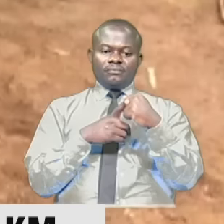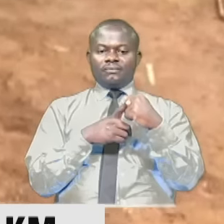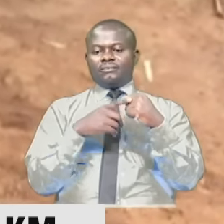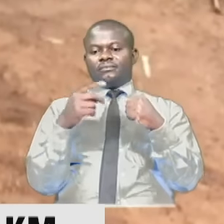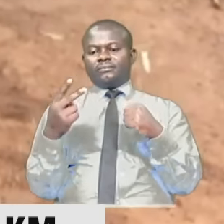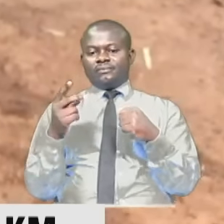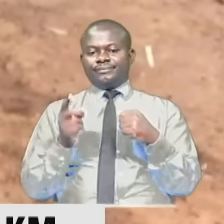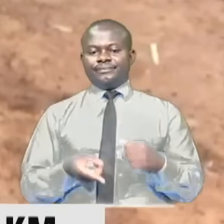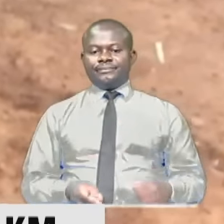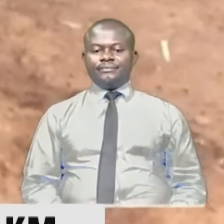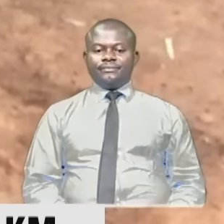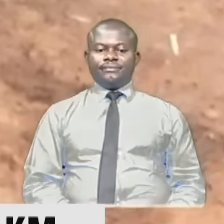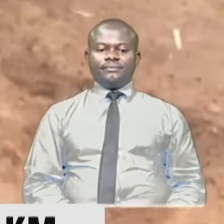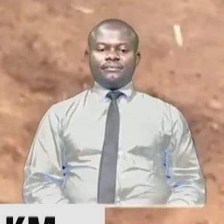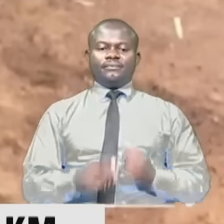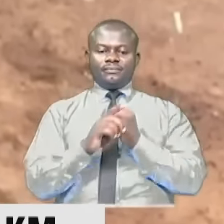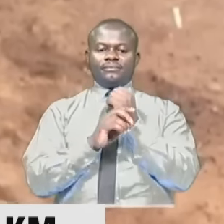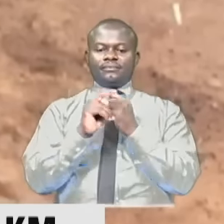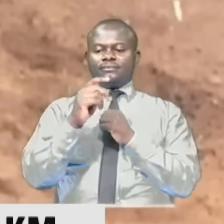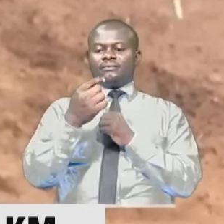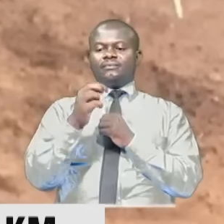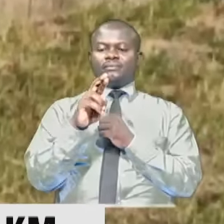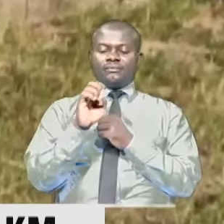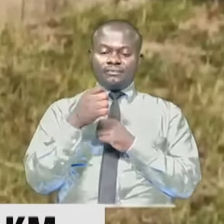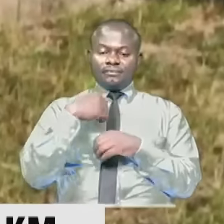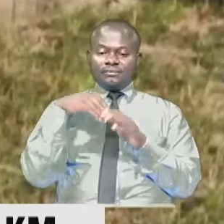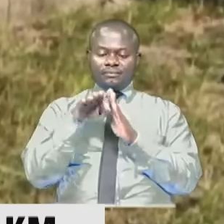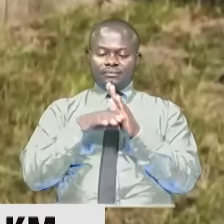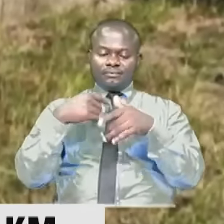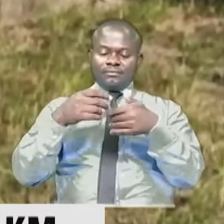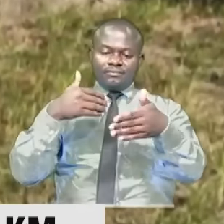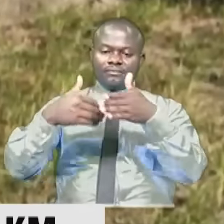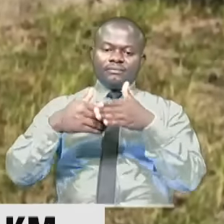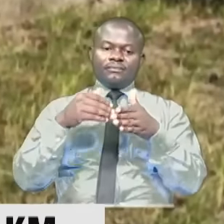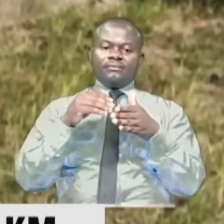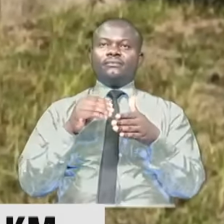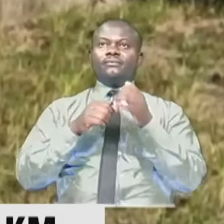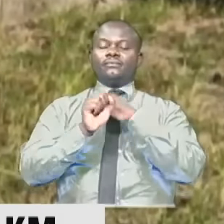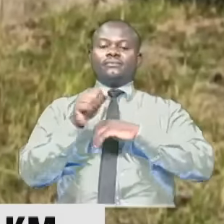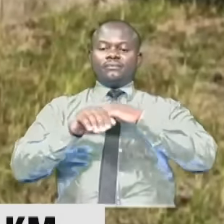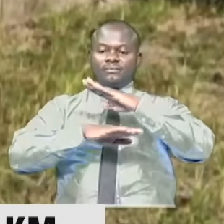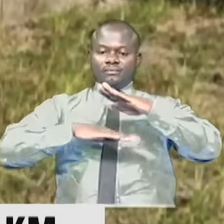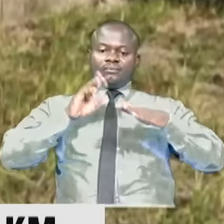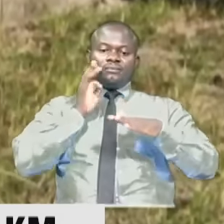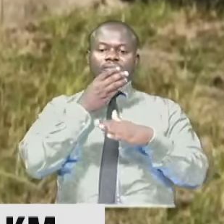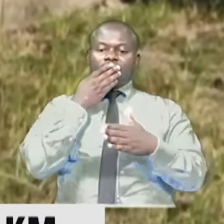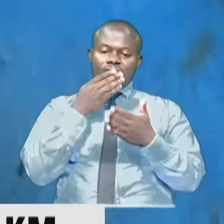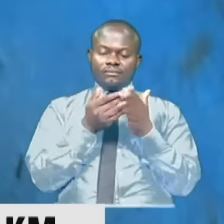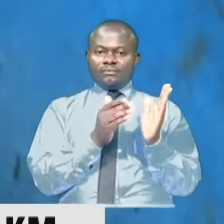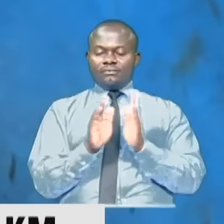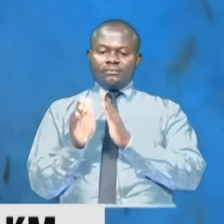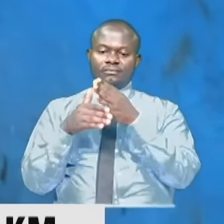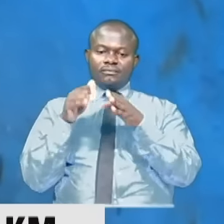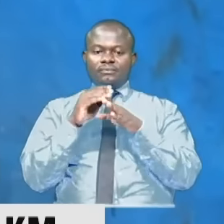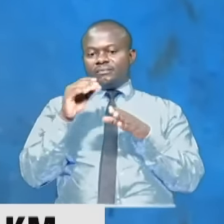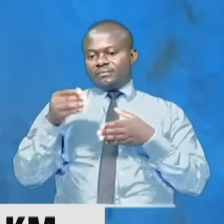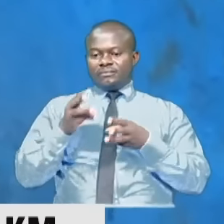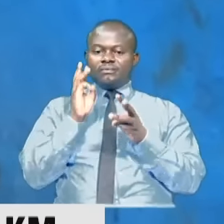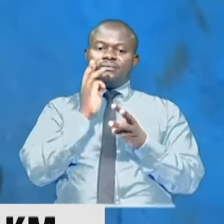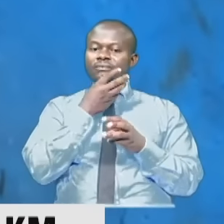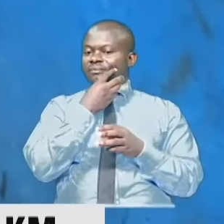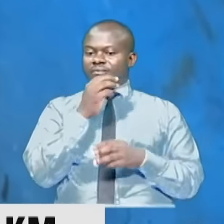662 akarere ka Nyagatare gafite gahunda yo gukomeza kugeza abaturage ibikorwa remezo by'amazi meza aho gateganya kubaka undi muyoboro w'amazi